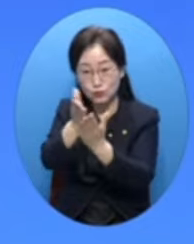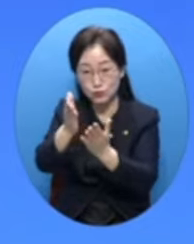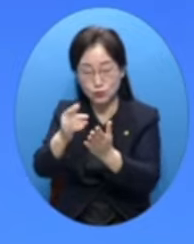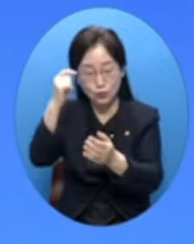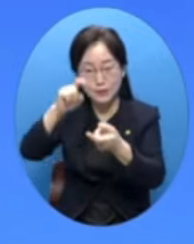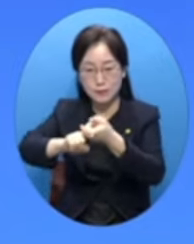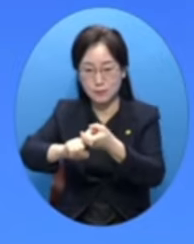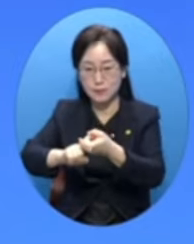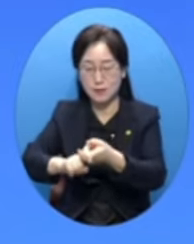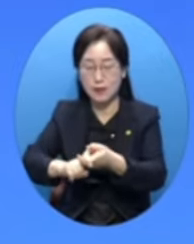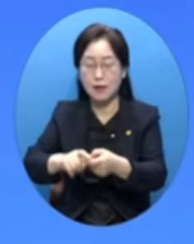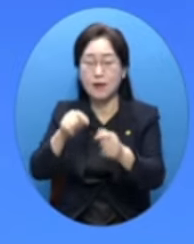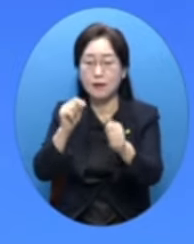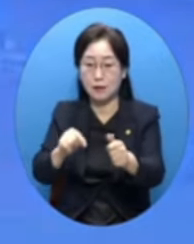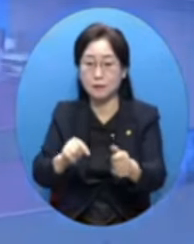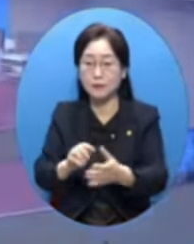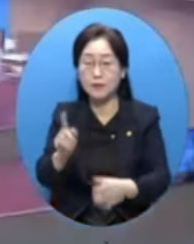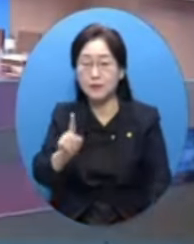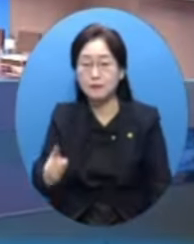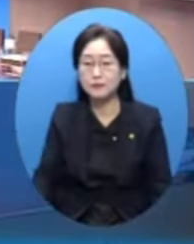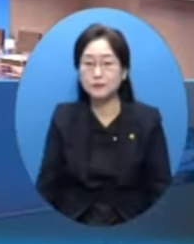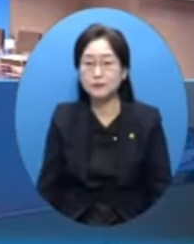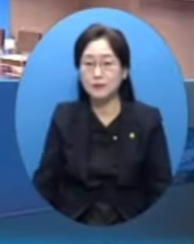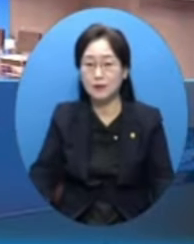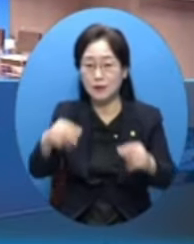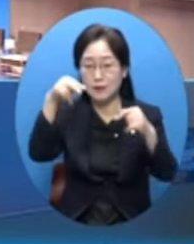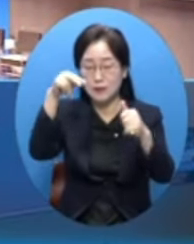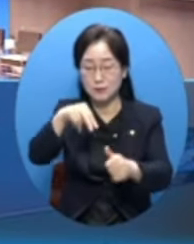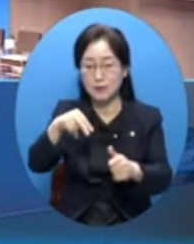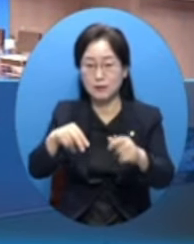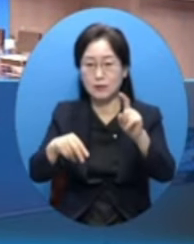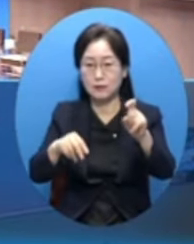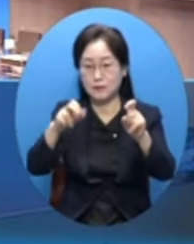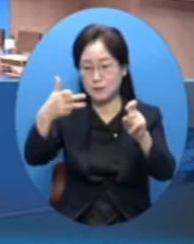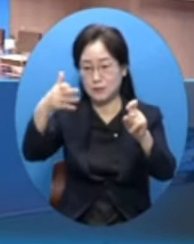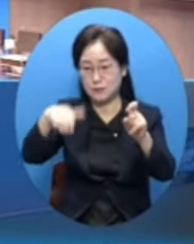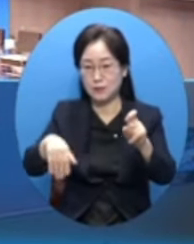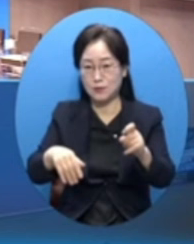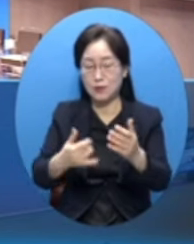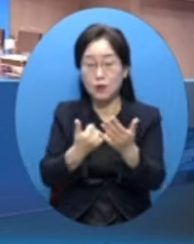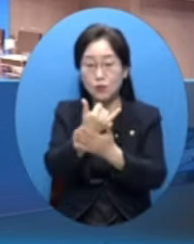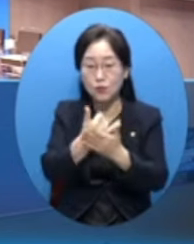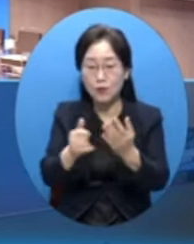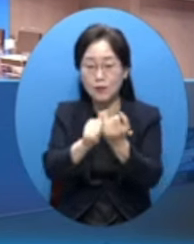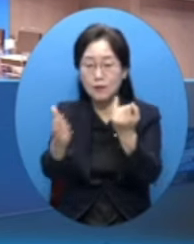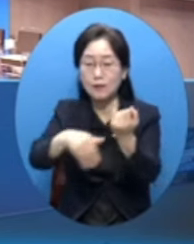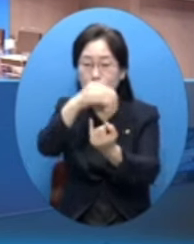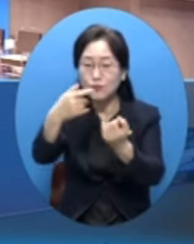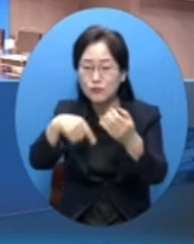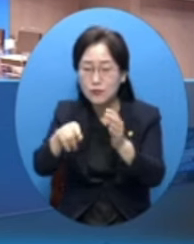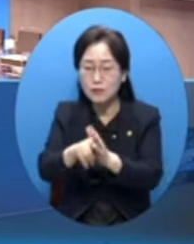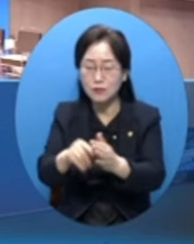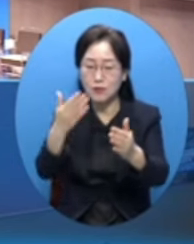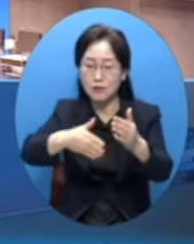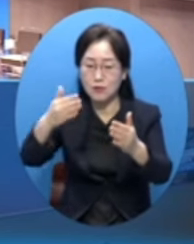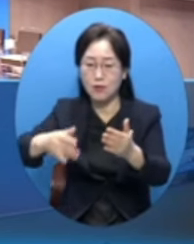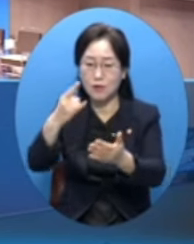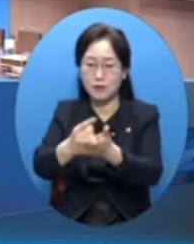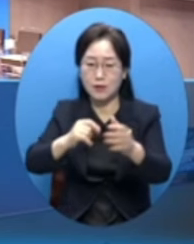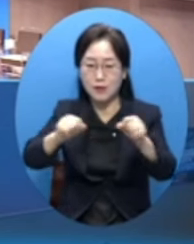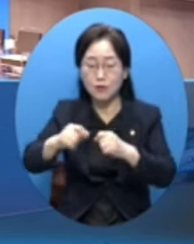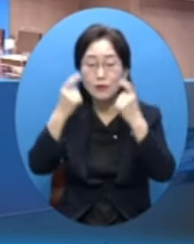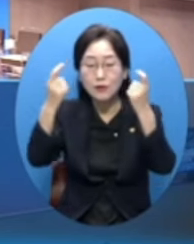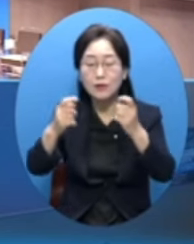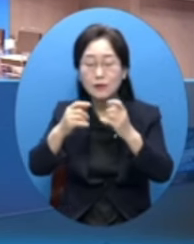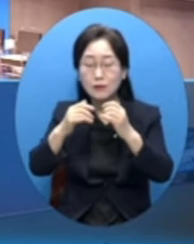있습니다 신명기 10장 18절 19절입니다 고아와 과부를 위하여 정의를 행하시며 나그네를